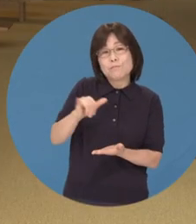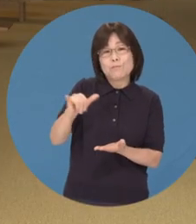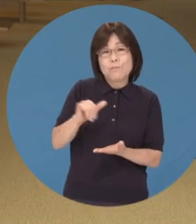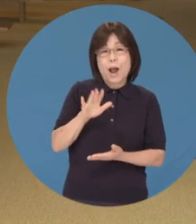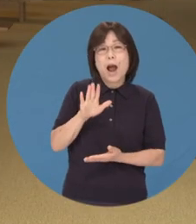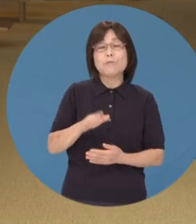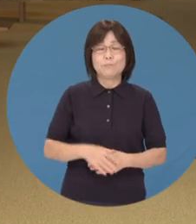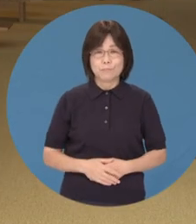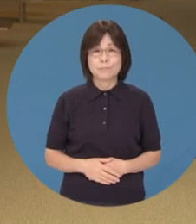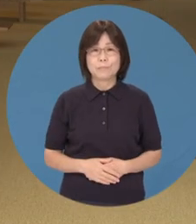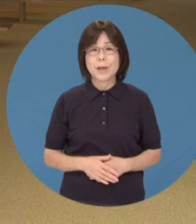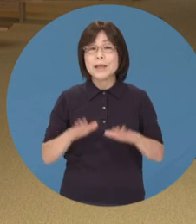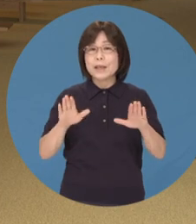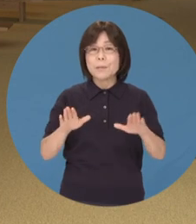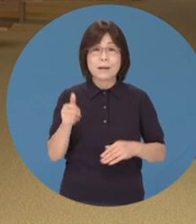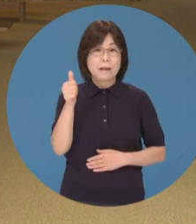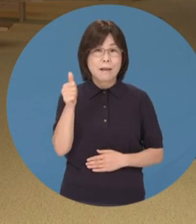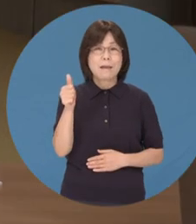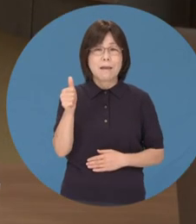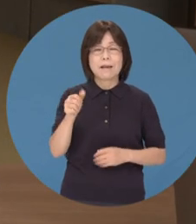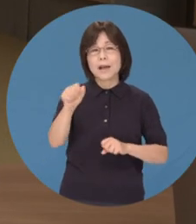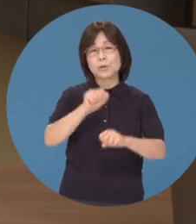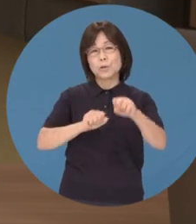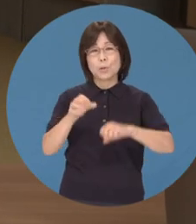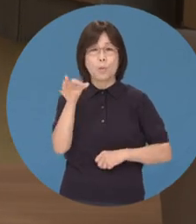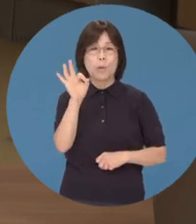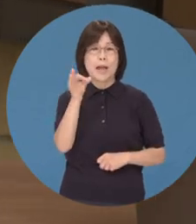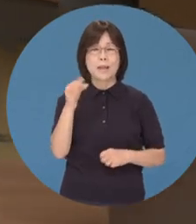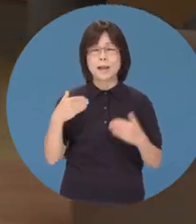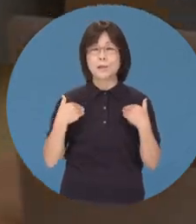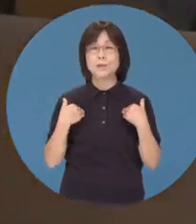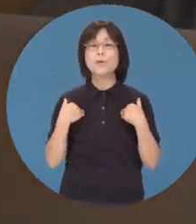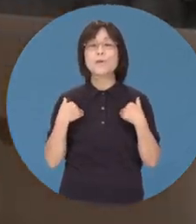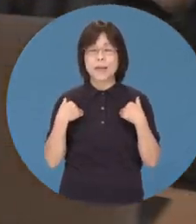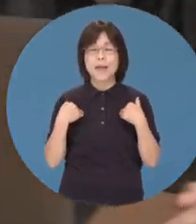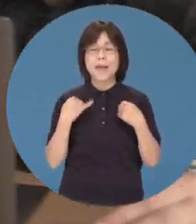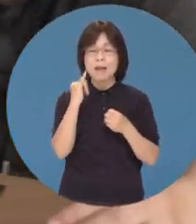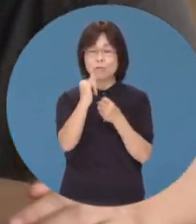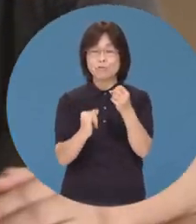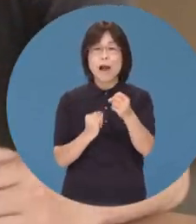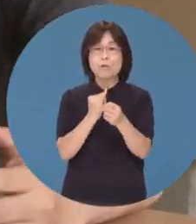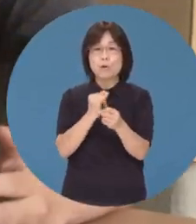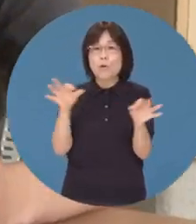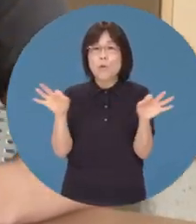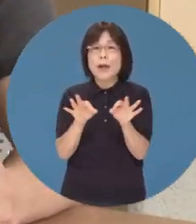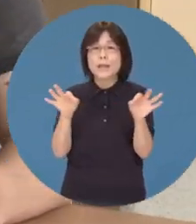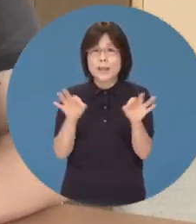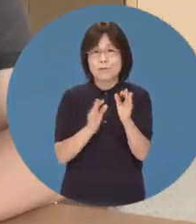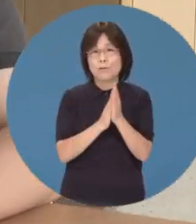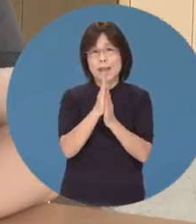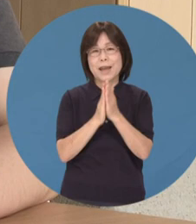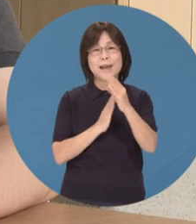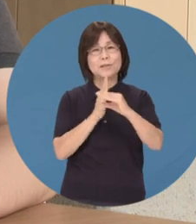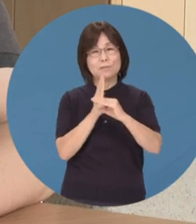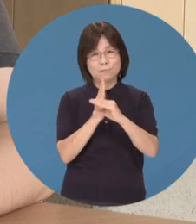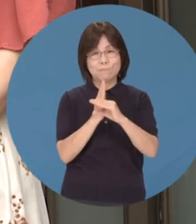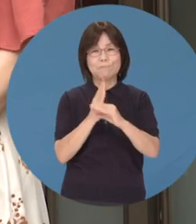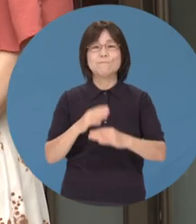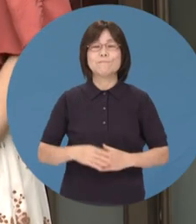。今梅原くんの活動資金ということでクラウドファンディングを募集しているところです